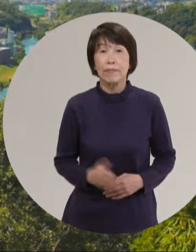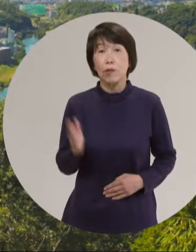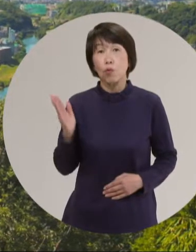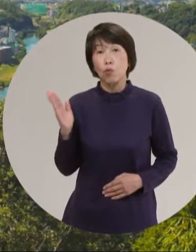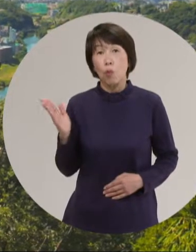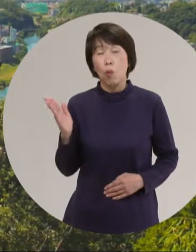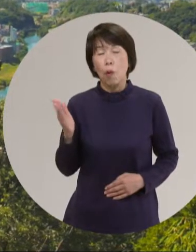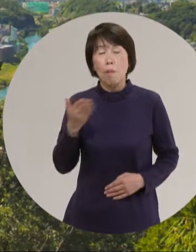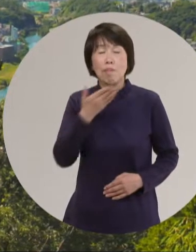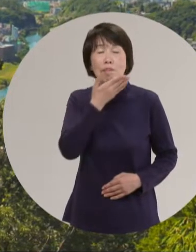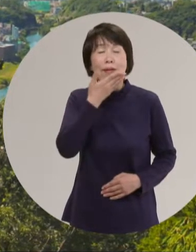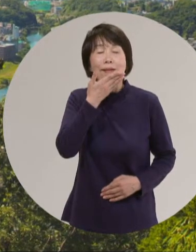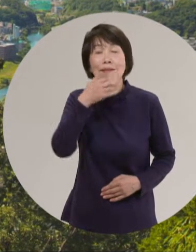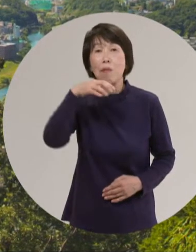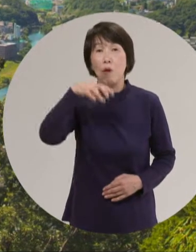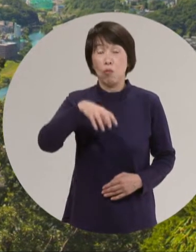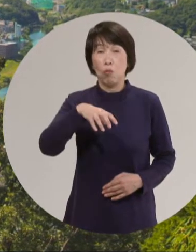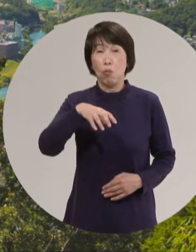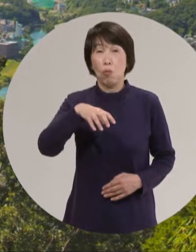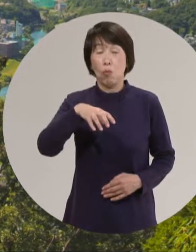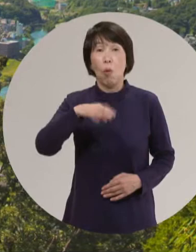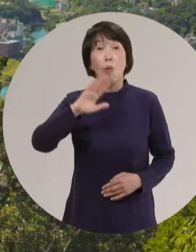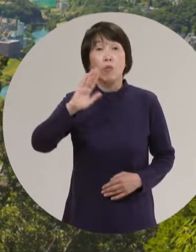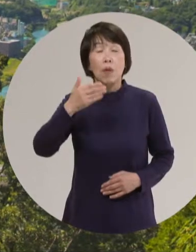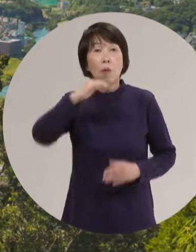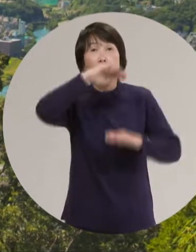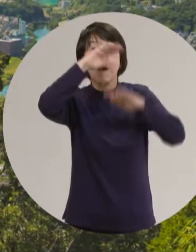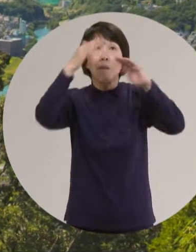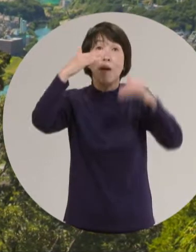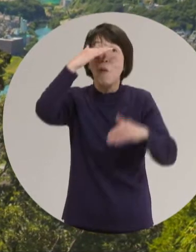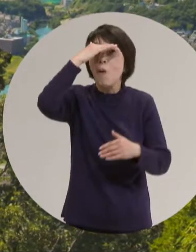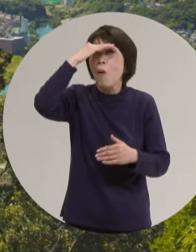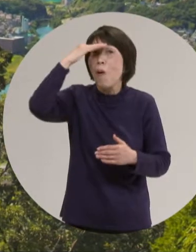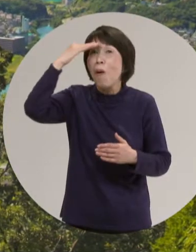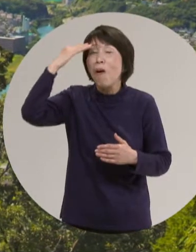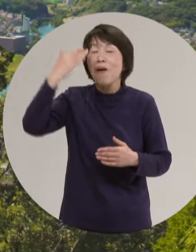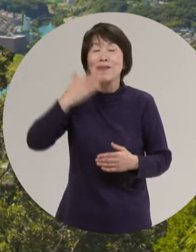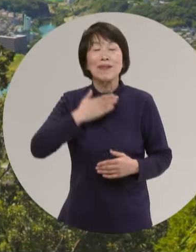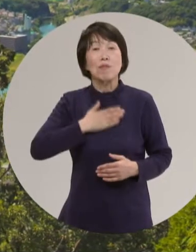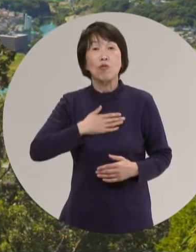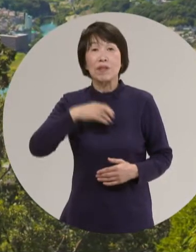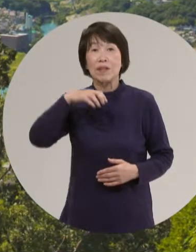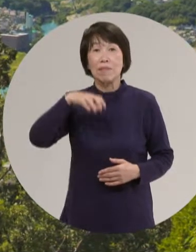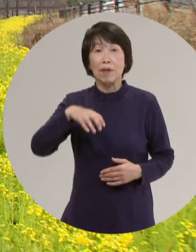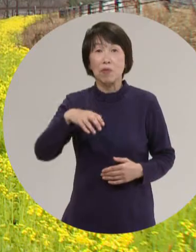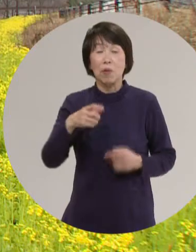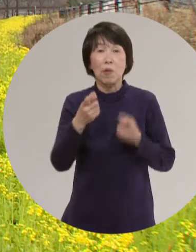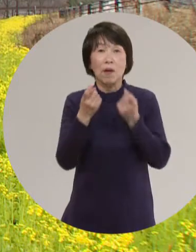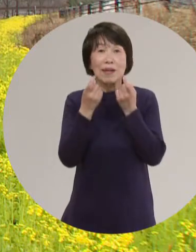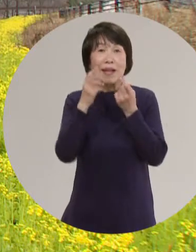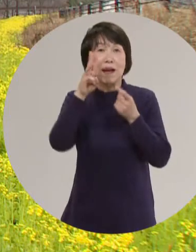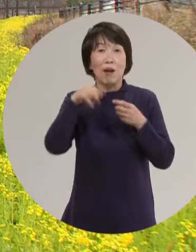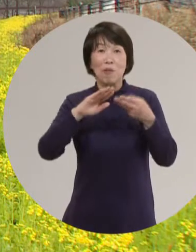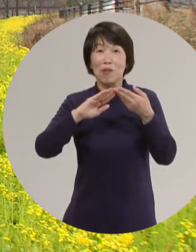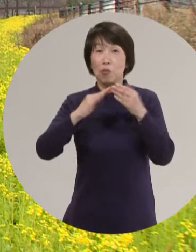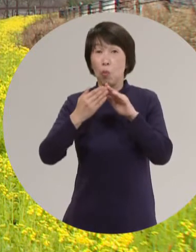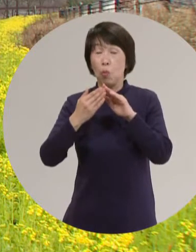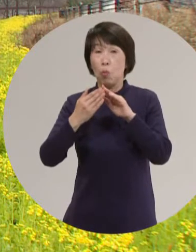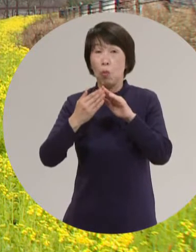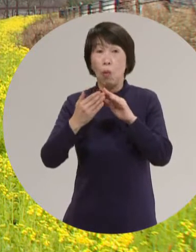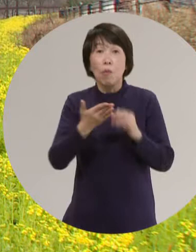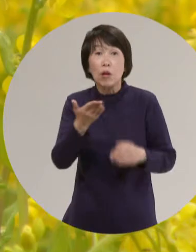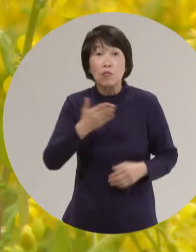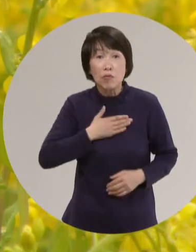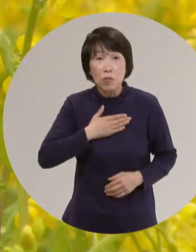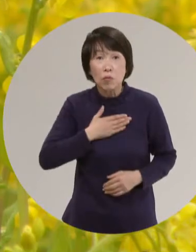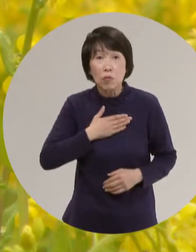利便性もあるけれど自然豊かな町稲川町。知ってました？稲